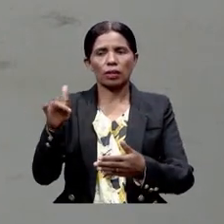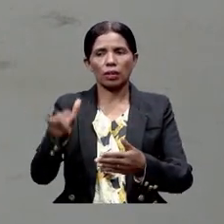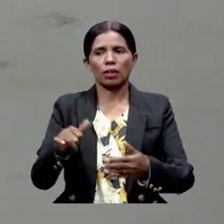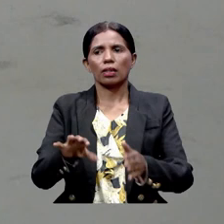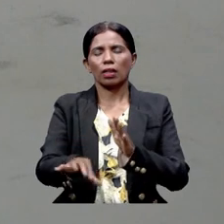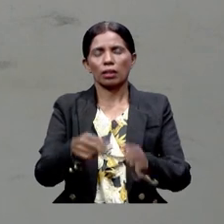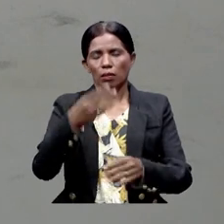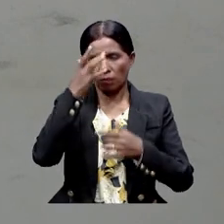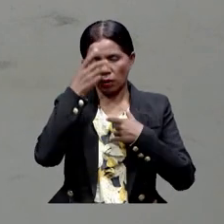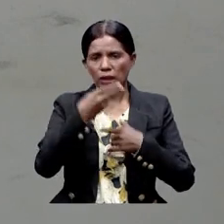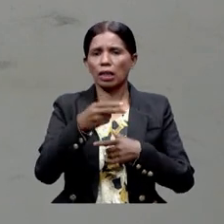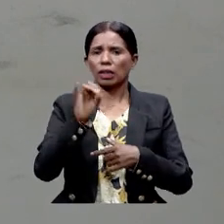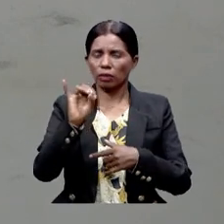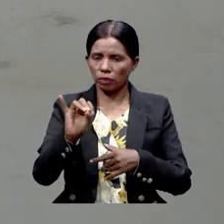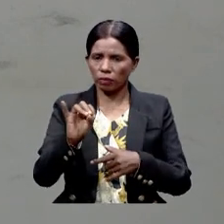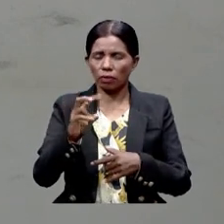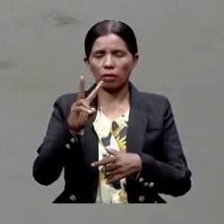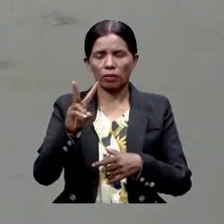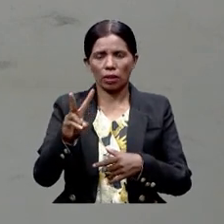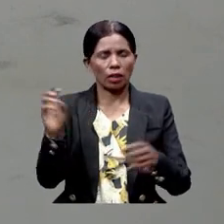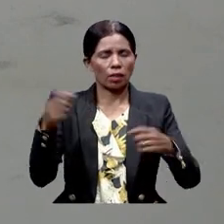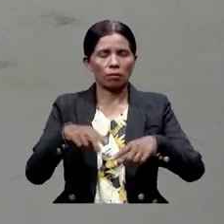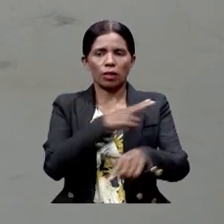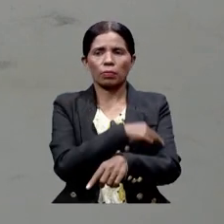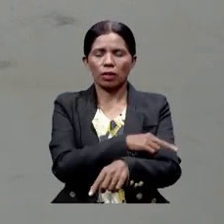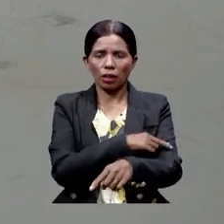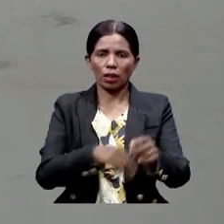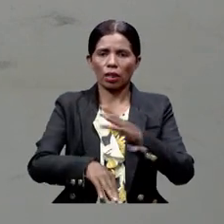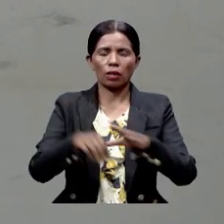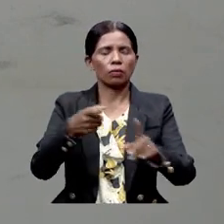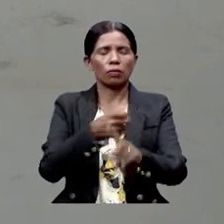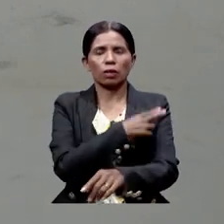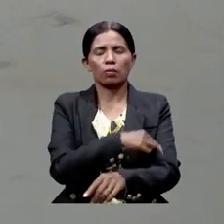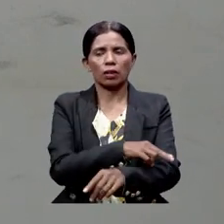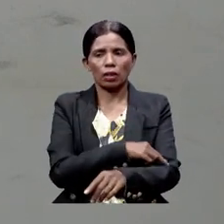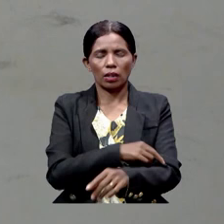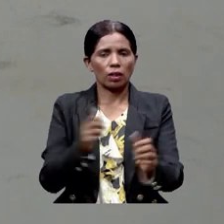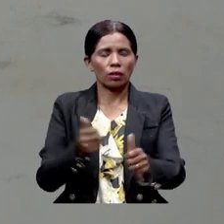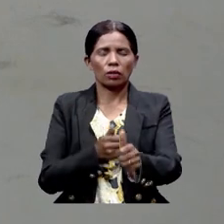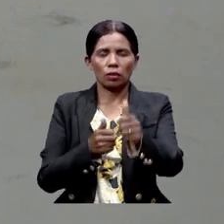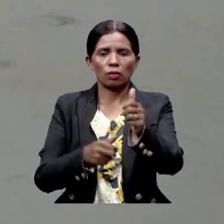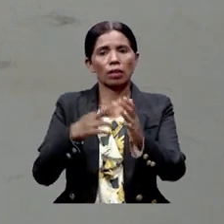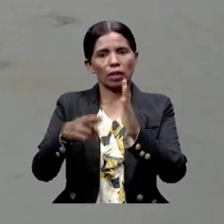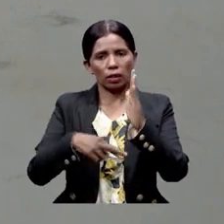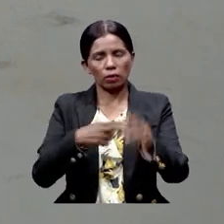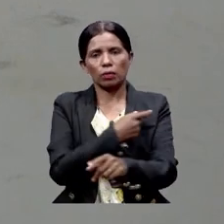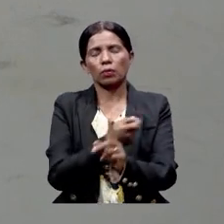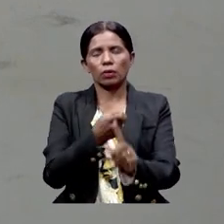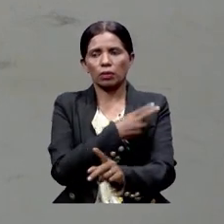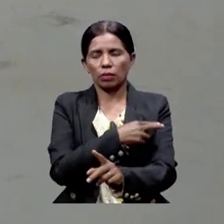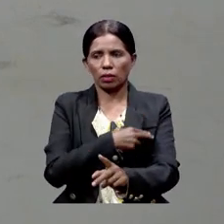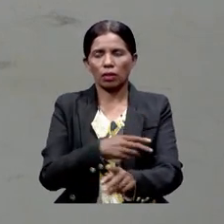hetan ti HIV sida maknya la halo tratamento ni drop out es tratamento ni la cumpri tratamento tuir protocolo ni BI ni ni risco